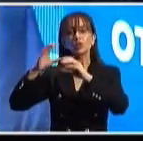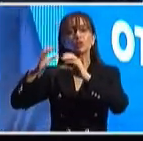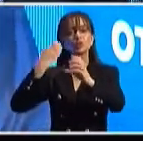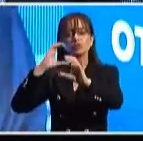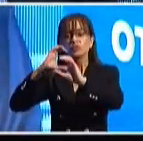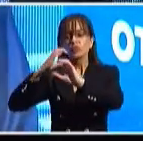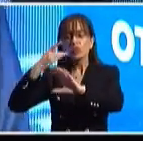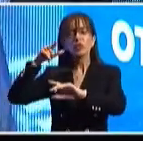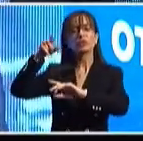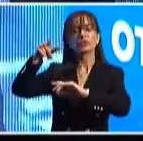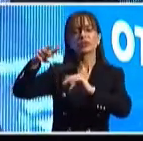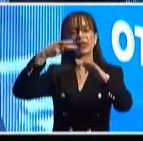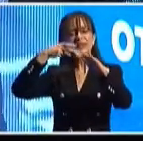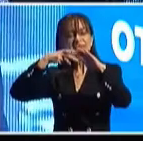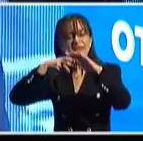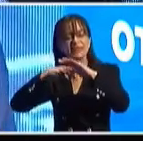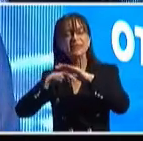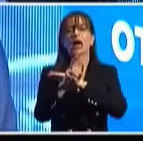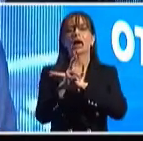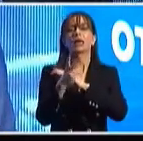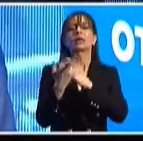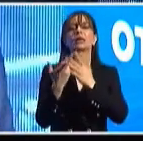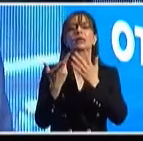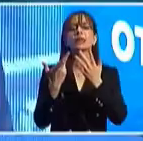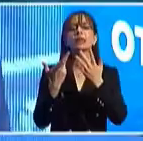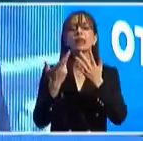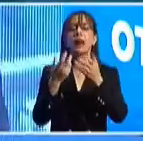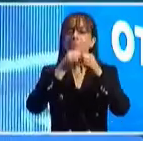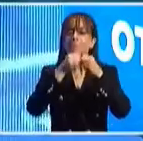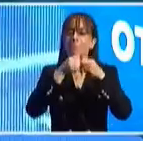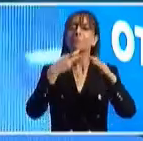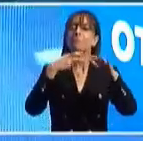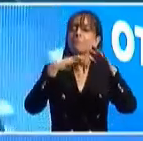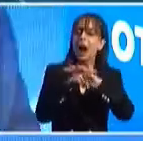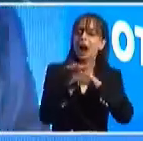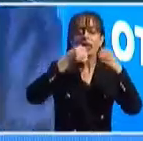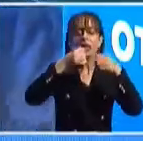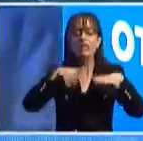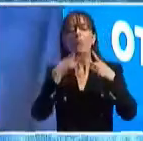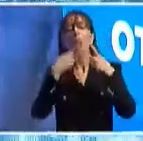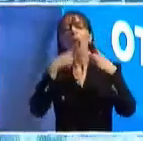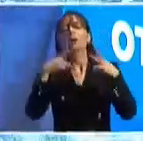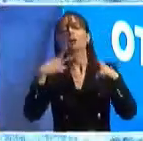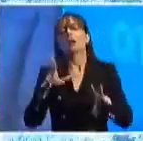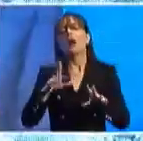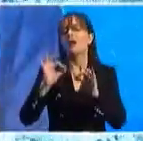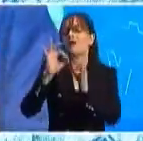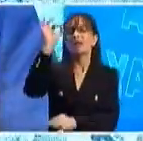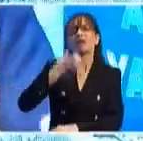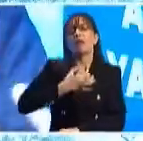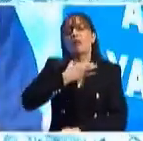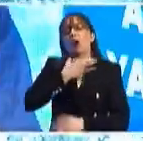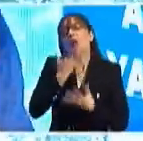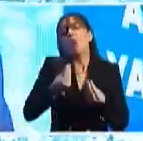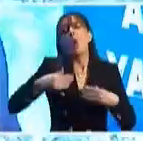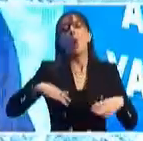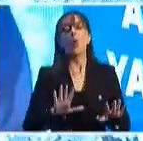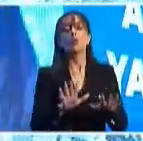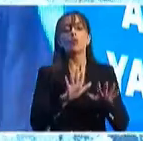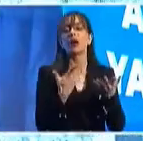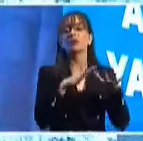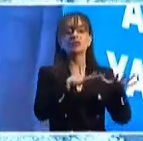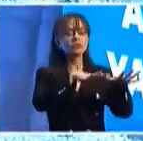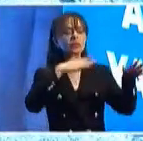ederek hiçbir kardeşimizi mağdur etmeyeceğiz. Ağır vasıta trafiği de önemli ki şu anki trafiğin